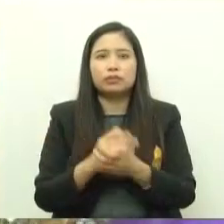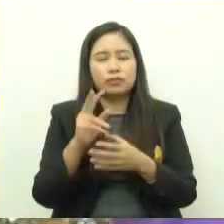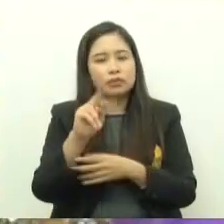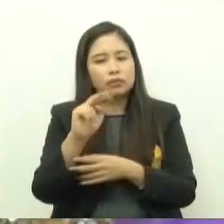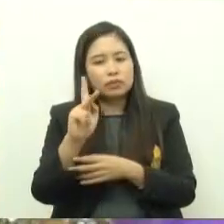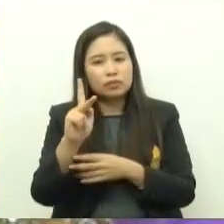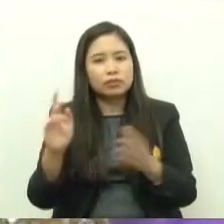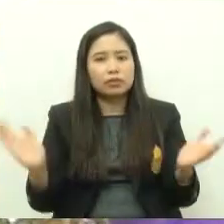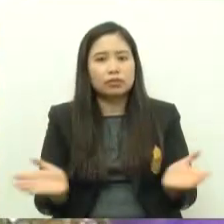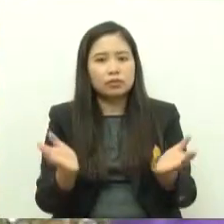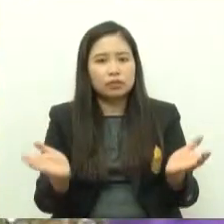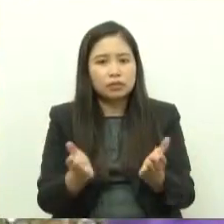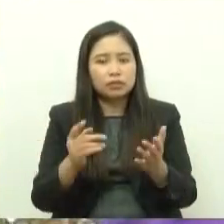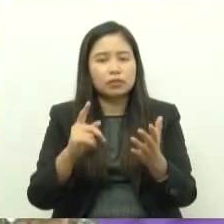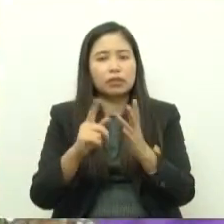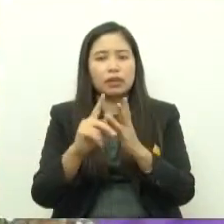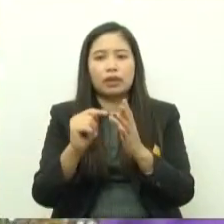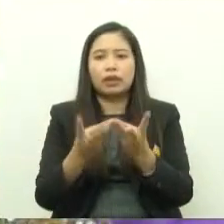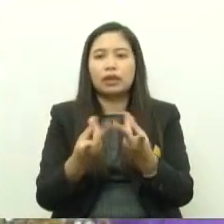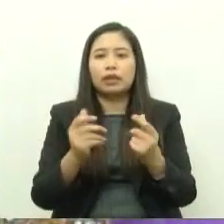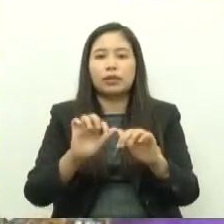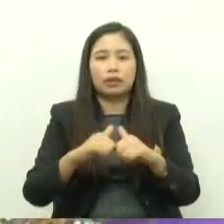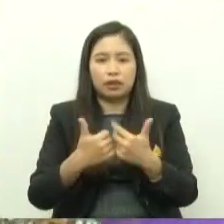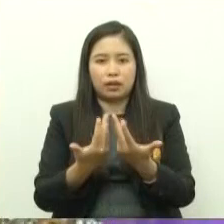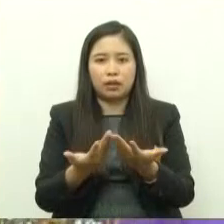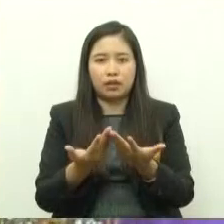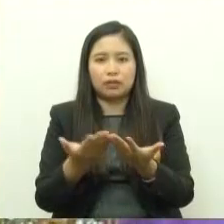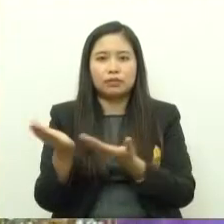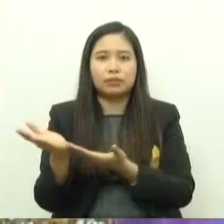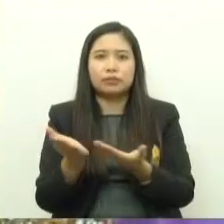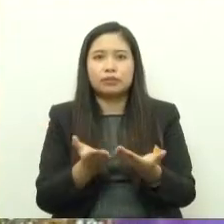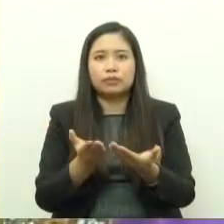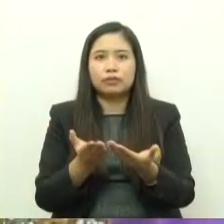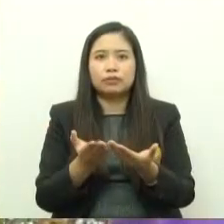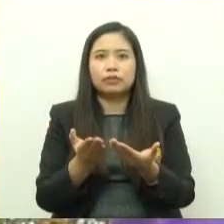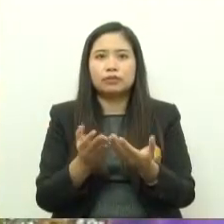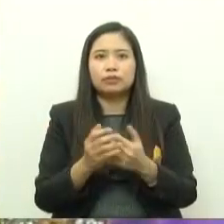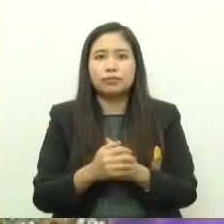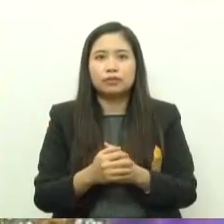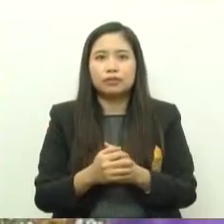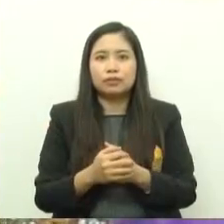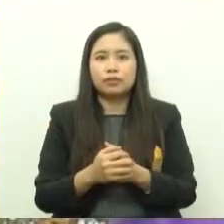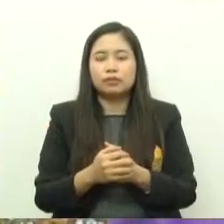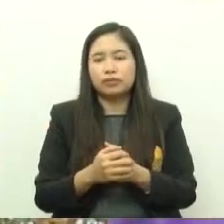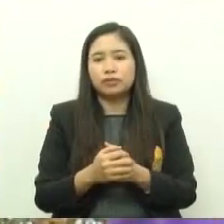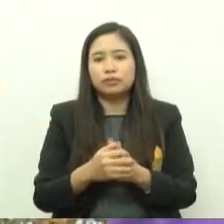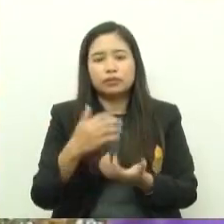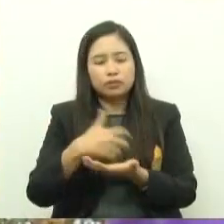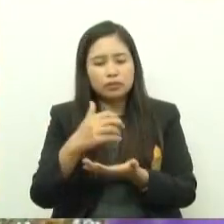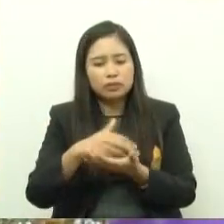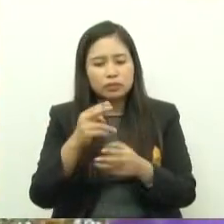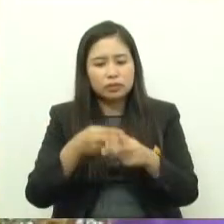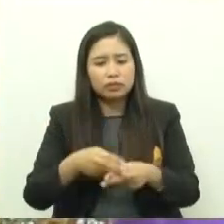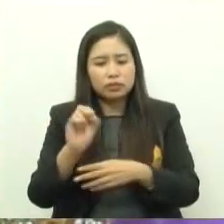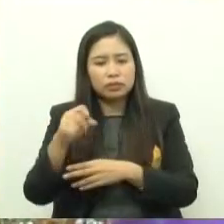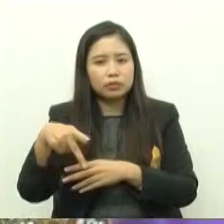ในการขับเคลื่อนเื่อนเขตอย่างไรเรามาถอดบทเรียนจากท่านโดยเฉพาะในเรื่องของการใช้ภาษาไทยบนเขตพื้นที่สูงโดยเฉพาะน่านเขต 2เนี่ย